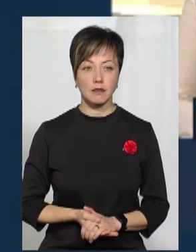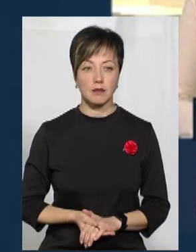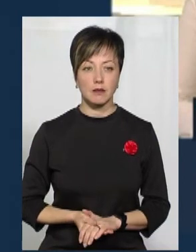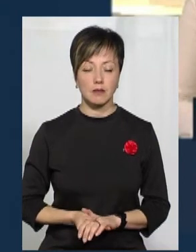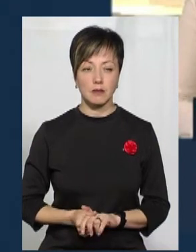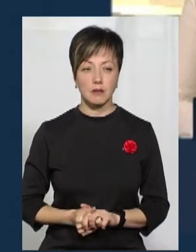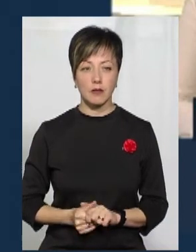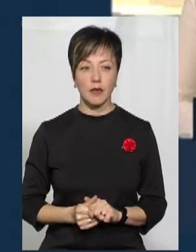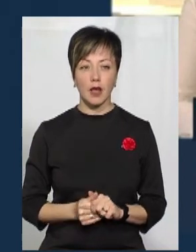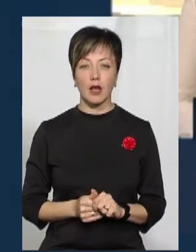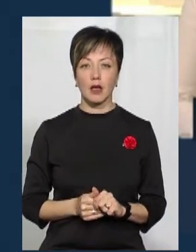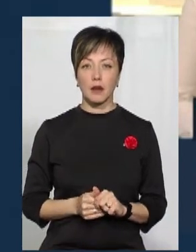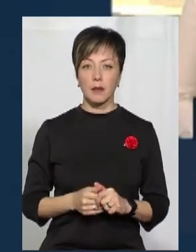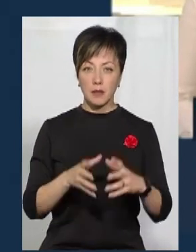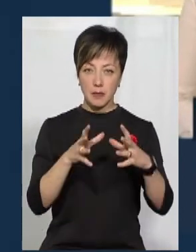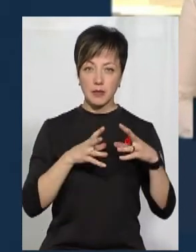Ну, в рамках співпраці ще в